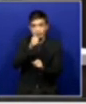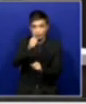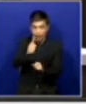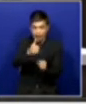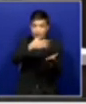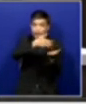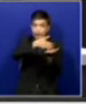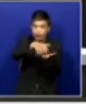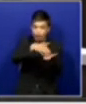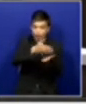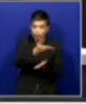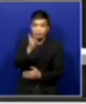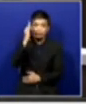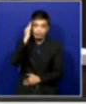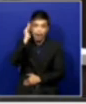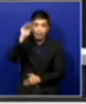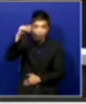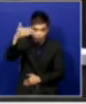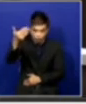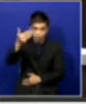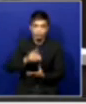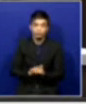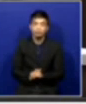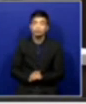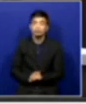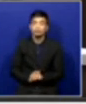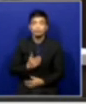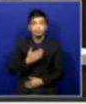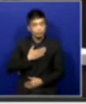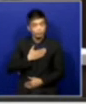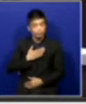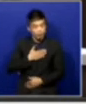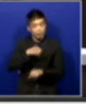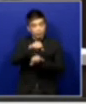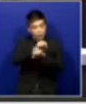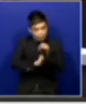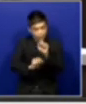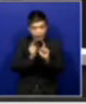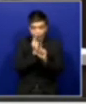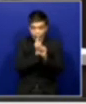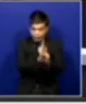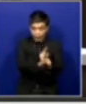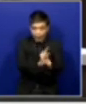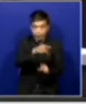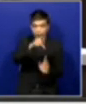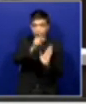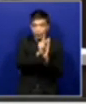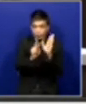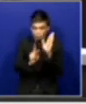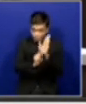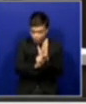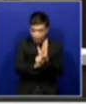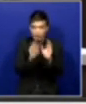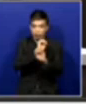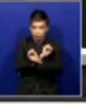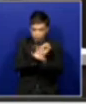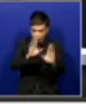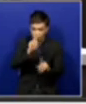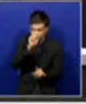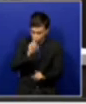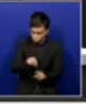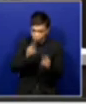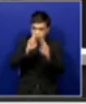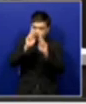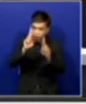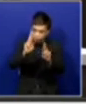ป็นแนวทางปฏิบัติและที่สำคัญครับเราเองต้องปฏิบัติตามรัฐธรรมนูญให้ชัดเพราะว่ามันมีข้อที่ต้องพึงระวังเช่นนำงบประมาณไป